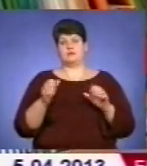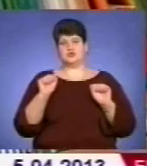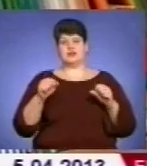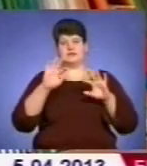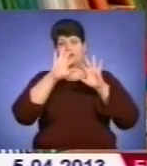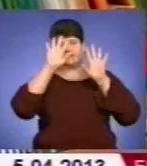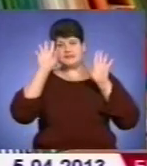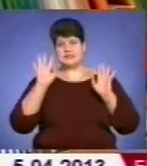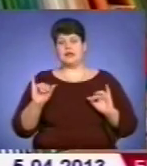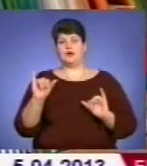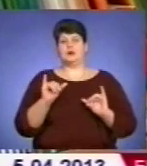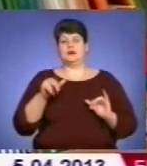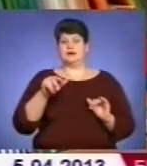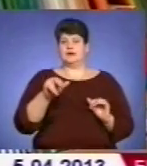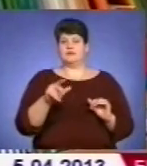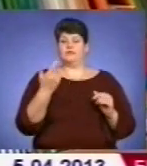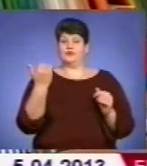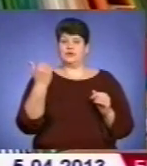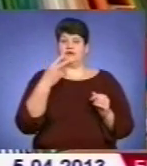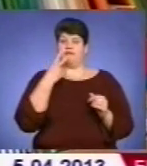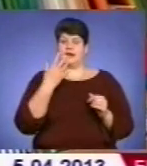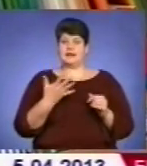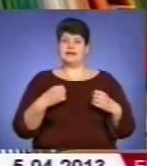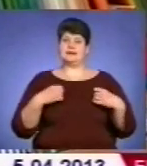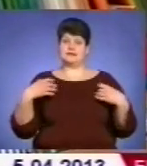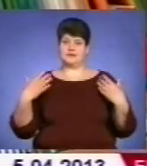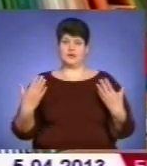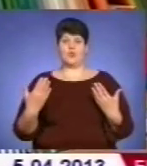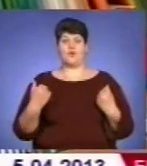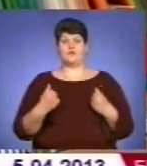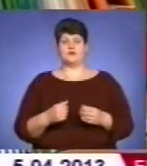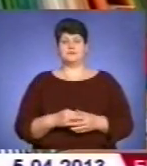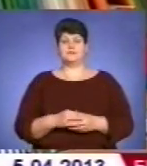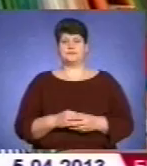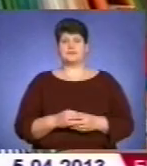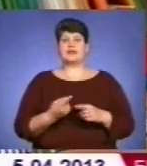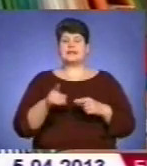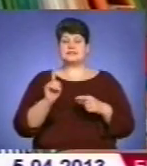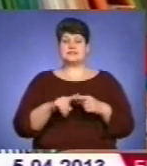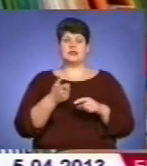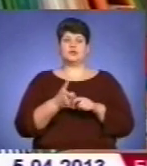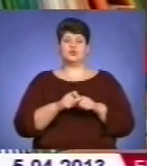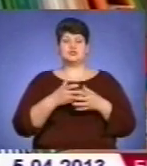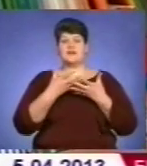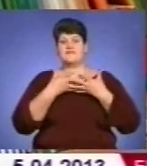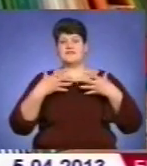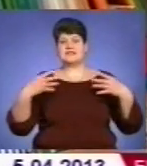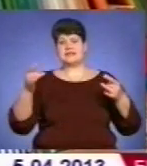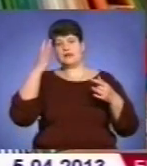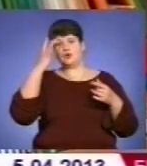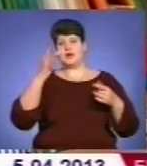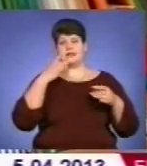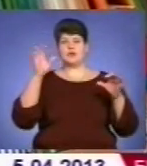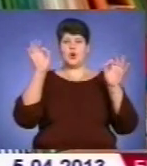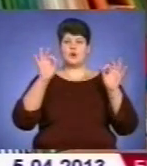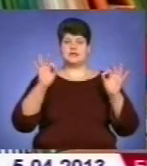весілля кудись. От вони виглядають святково. От також це дуже такі весняно-літньо-осінні,